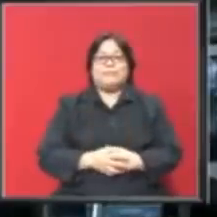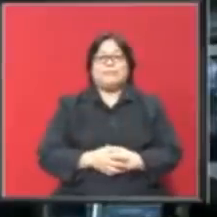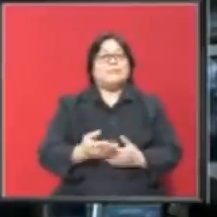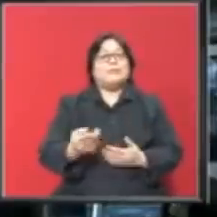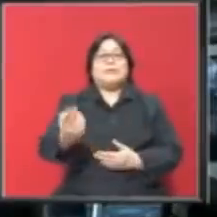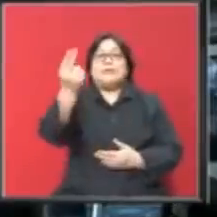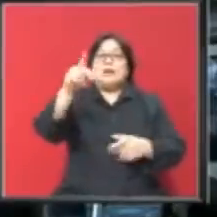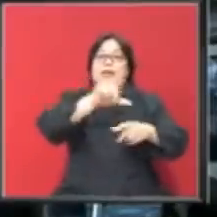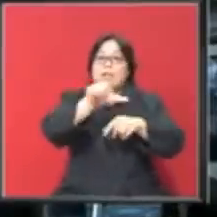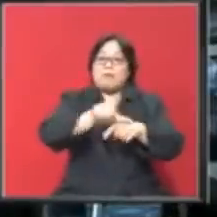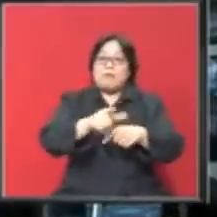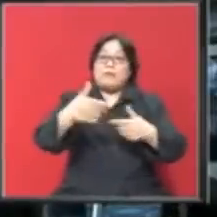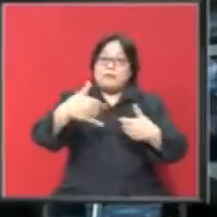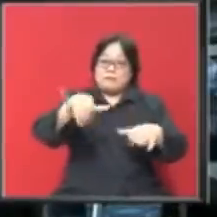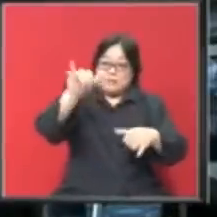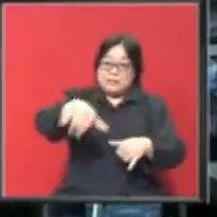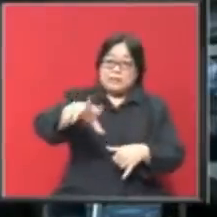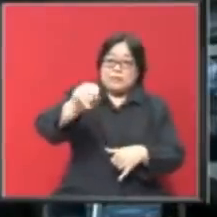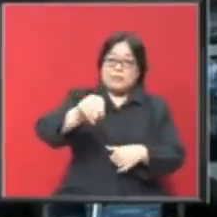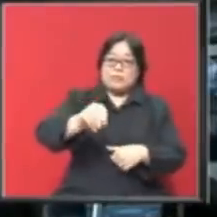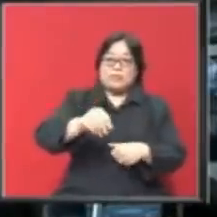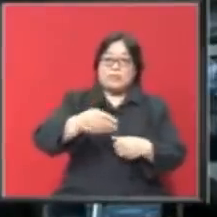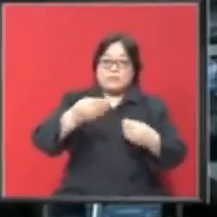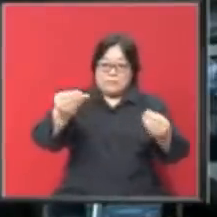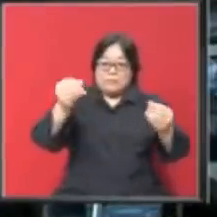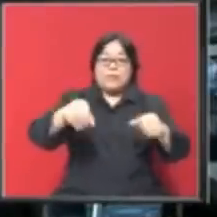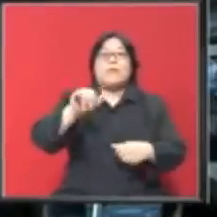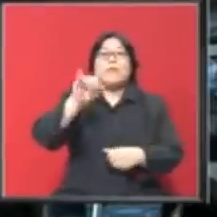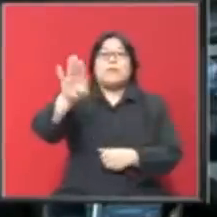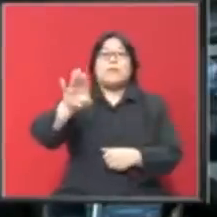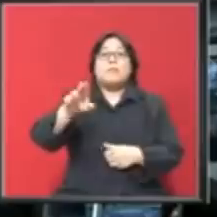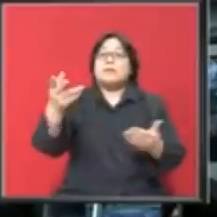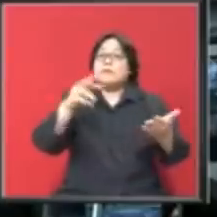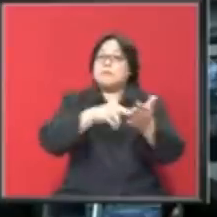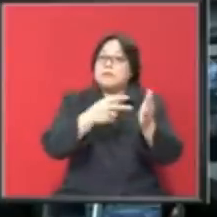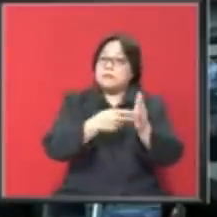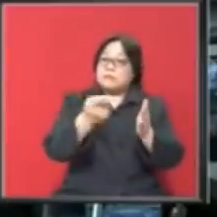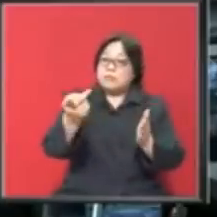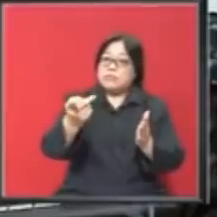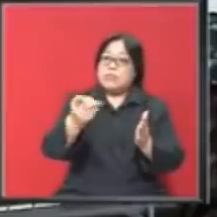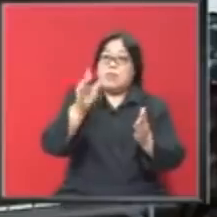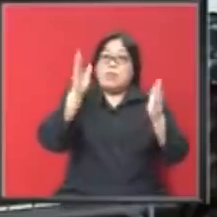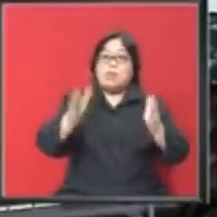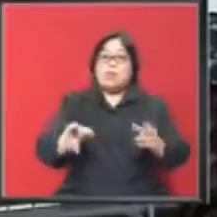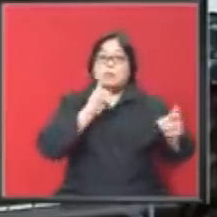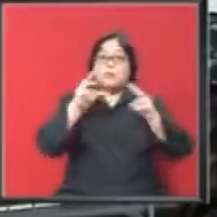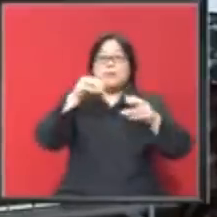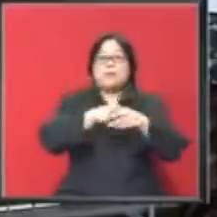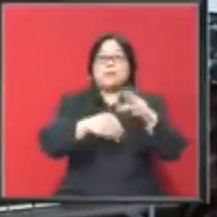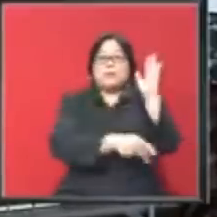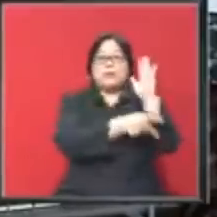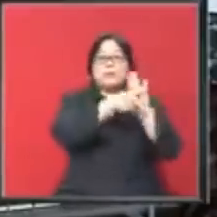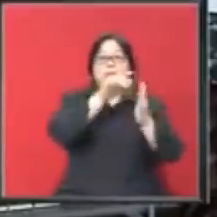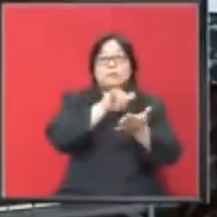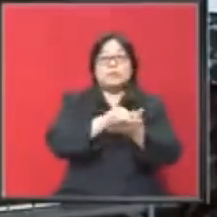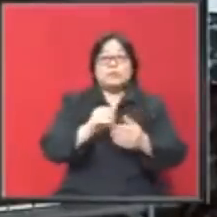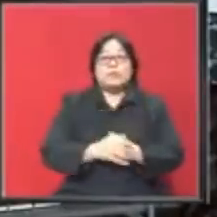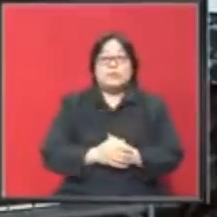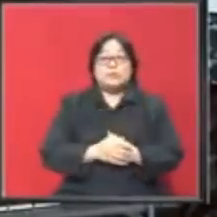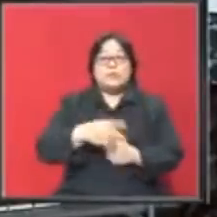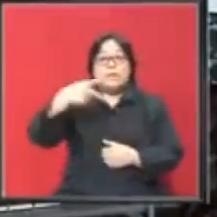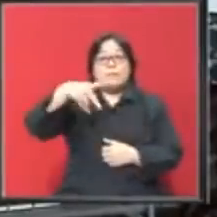Hai sepulang pada Langkawi Nagita bagi-bagi Rek Ayo Mbak Rojo Om Puncak di Palembang tuh elah